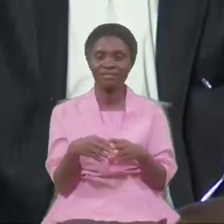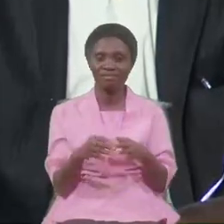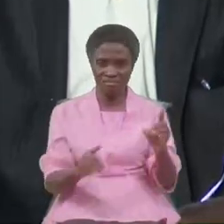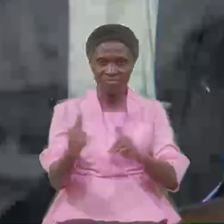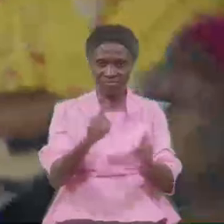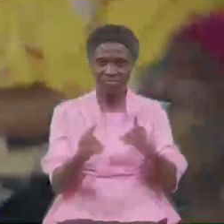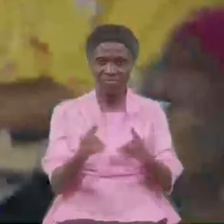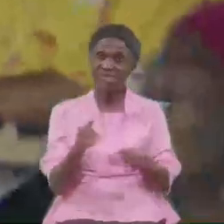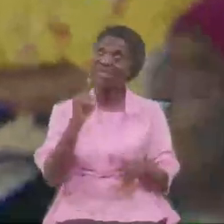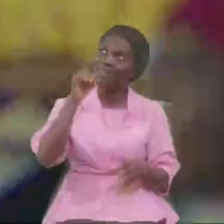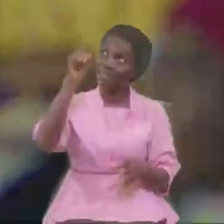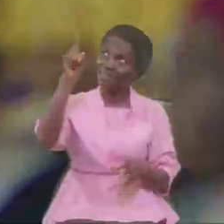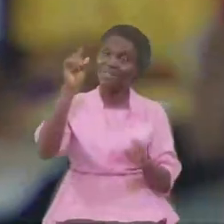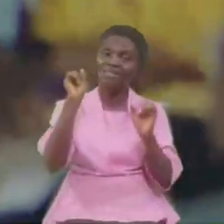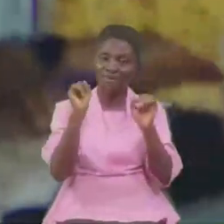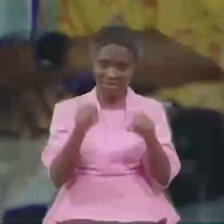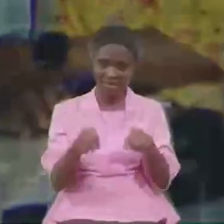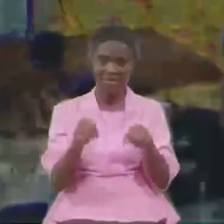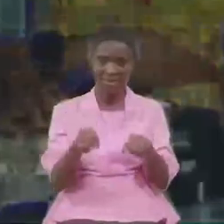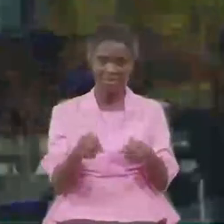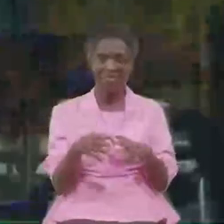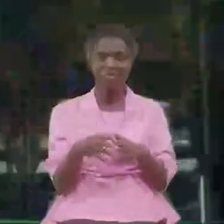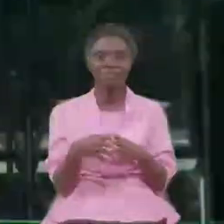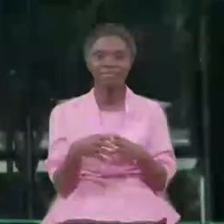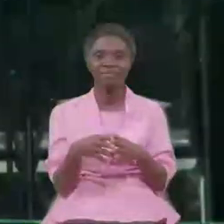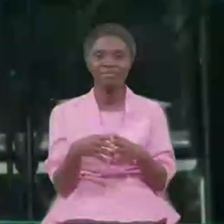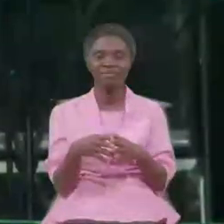Il faut dire, il faut répéter, Jésus peut.